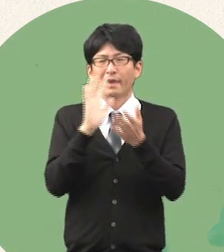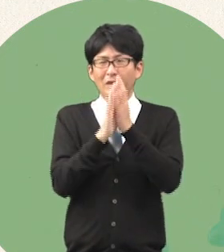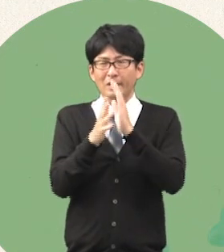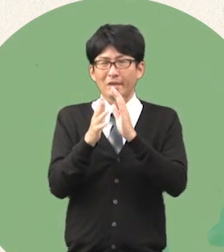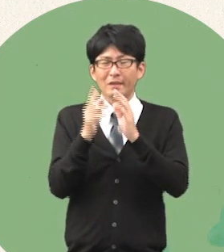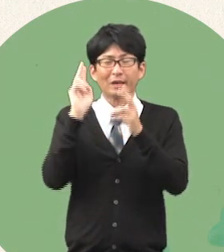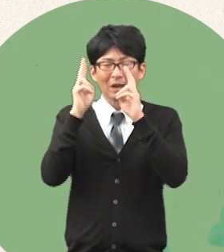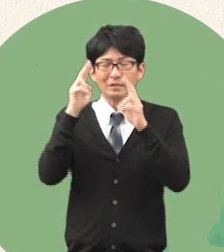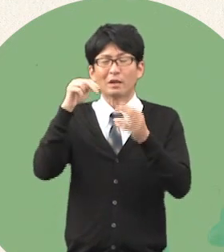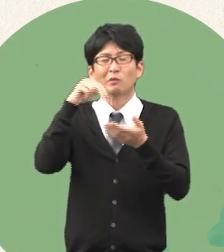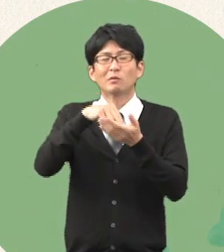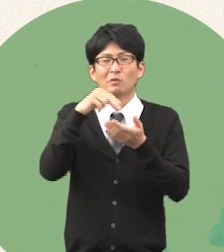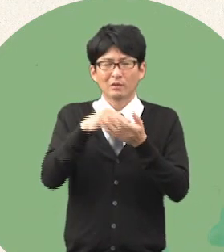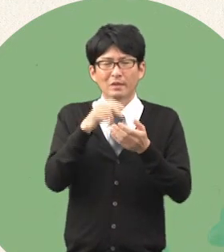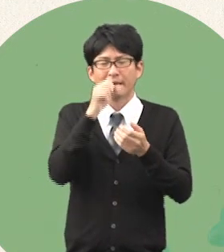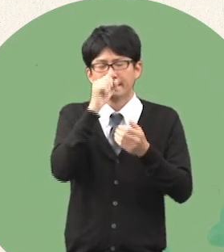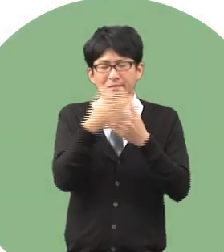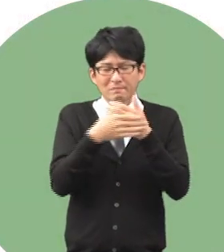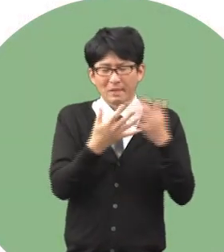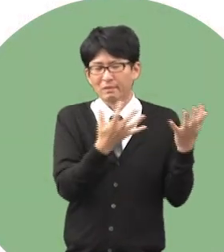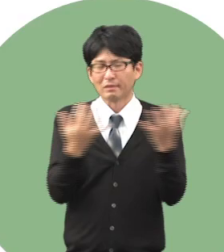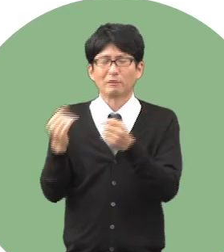ットがありますよね。